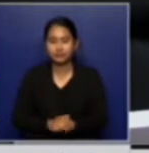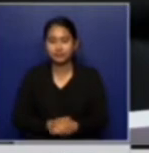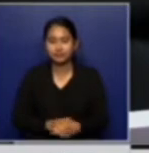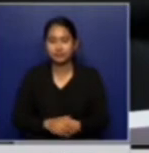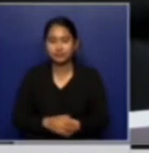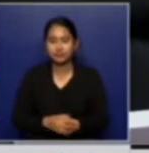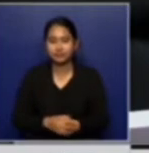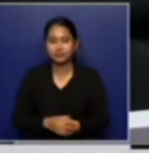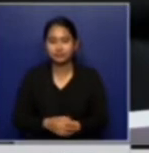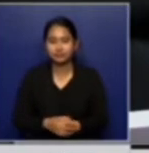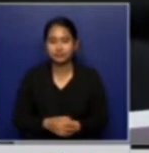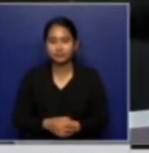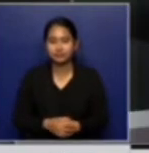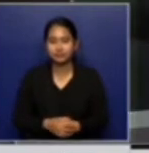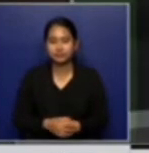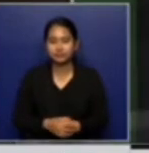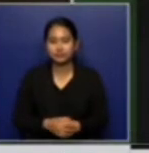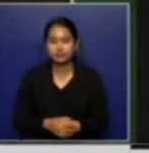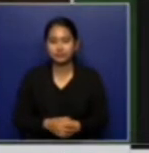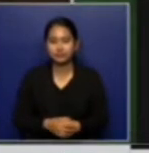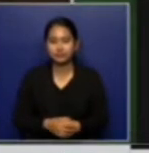ท่านประธานครับ